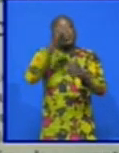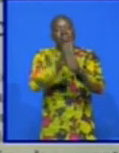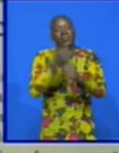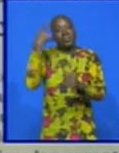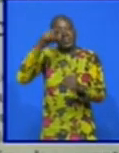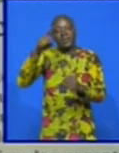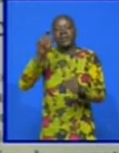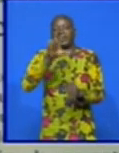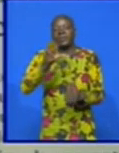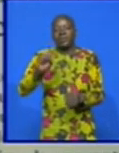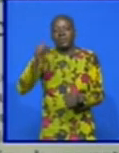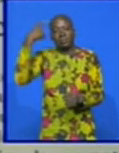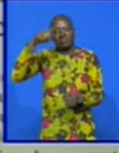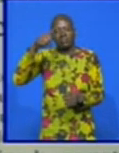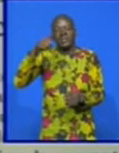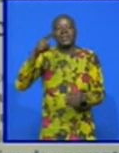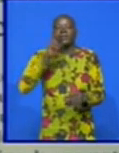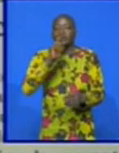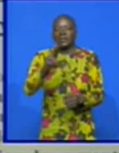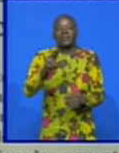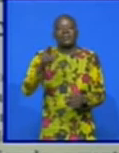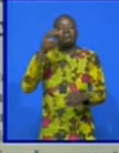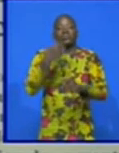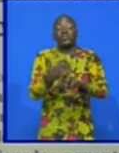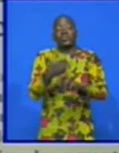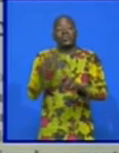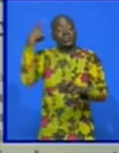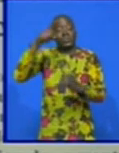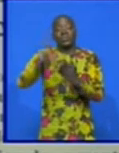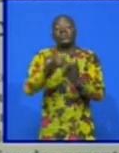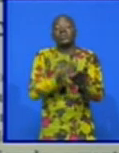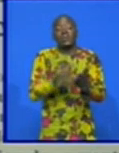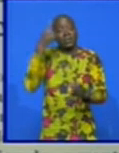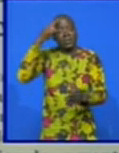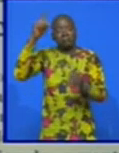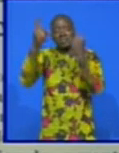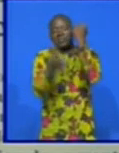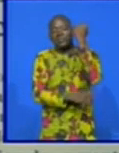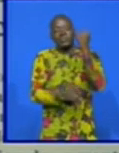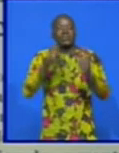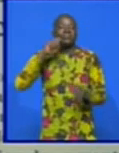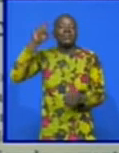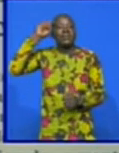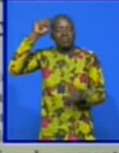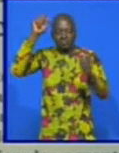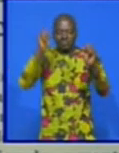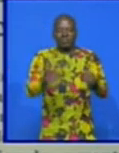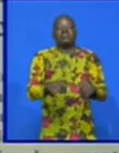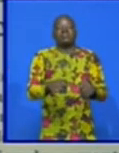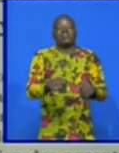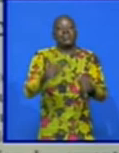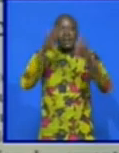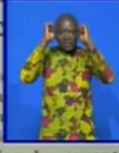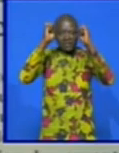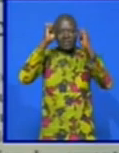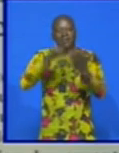cette session. Il s'agit du durcissement de la législation punissant les relations sexuelles coupables entre enseignants et